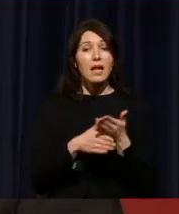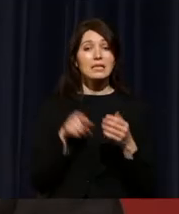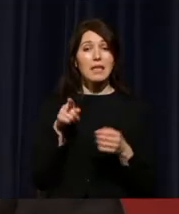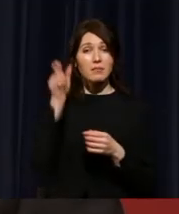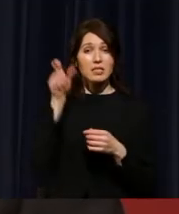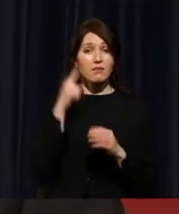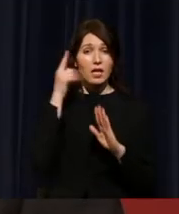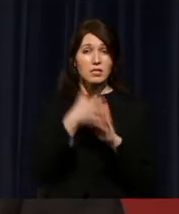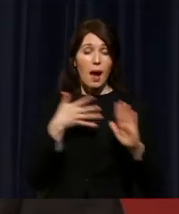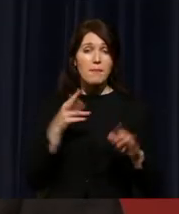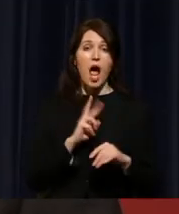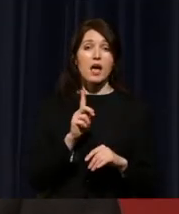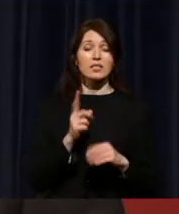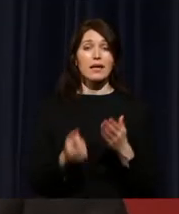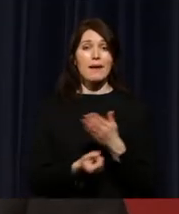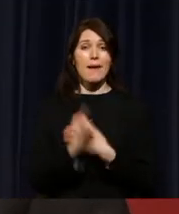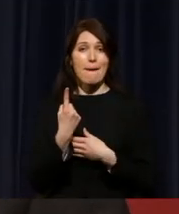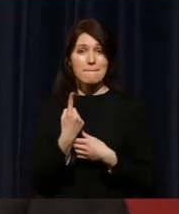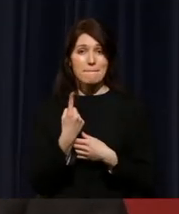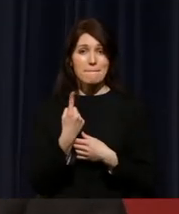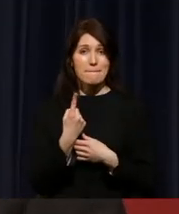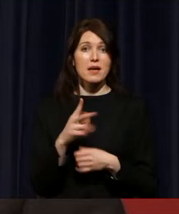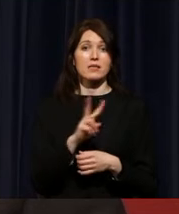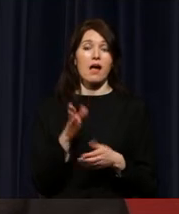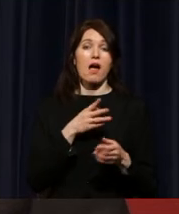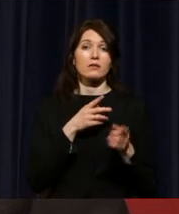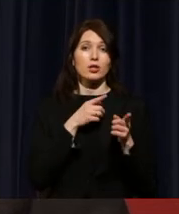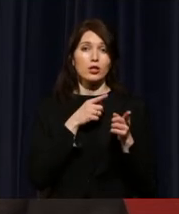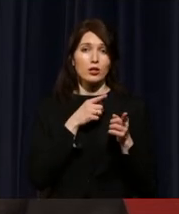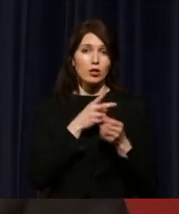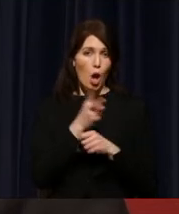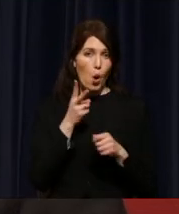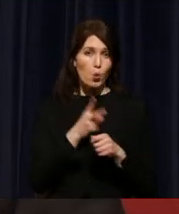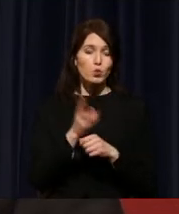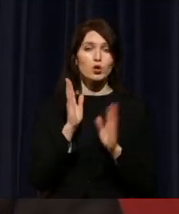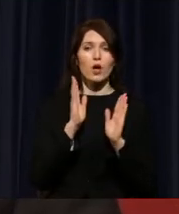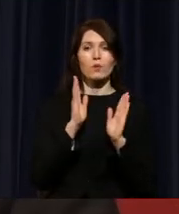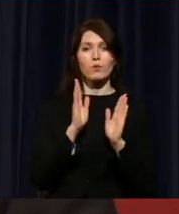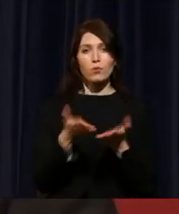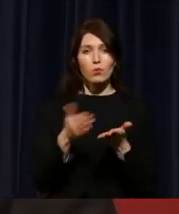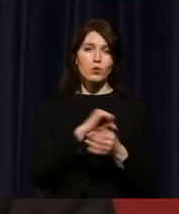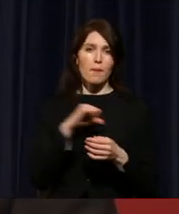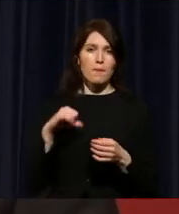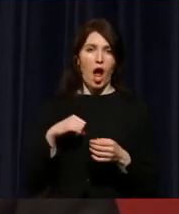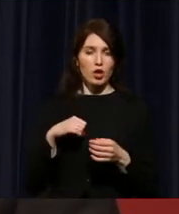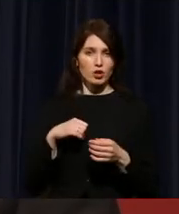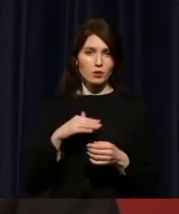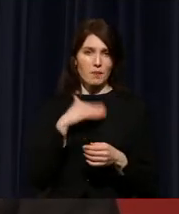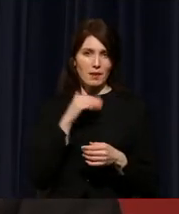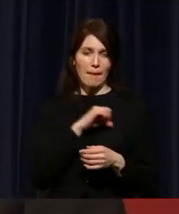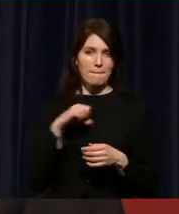Kāpēc, kas ir tie iemesli un cēloņi, kuri traucē būt, nu, zināma mērā pašpietiekamam,